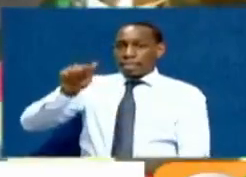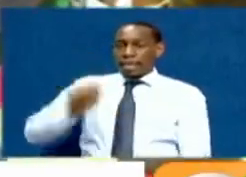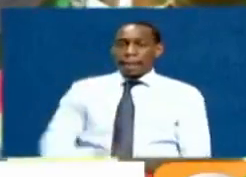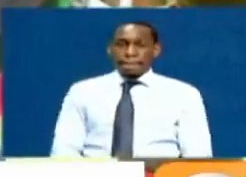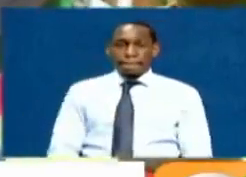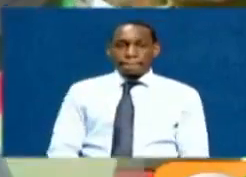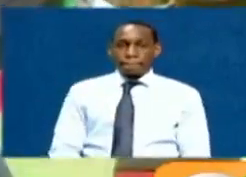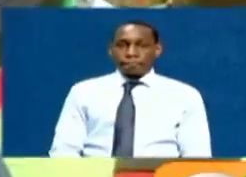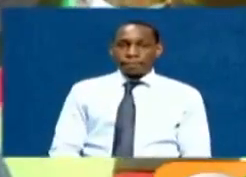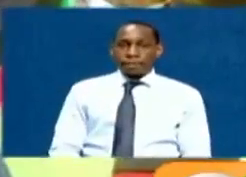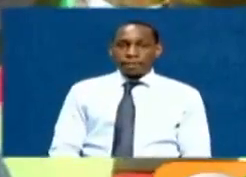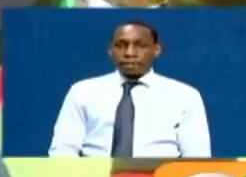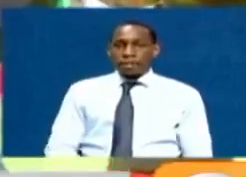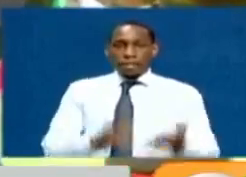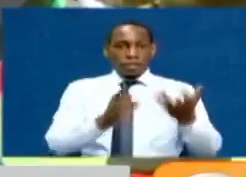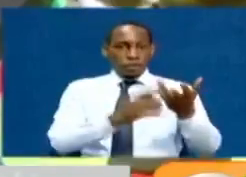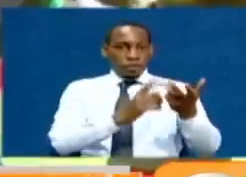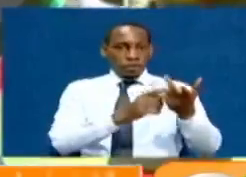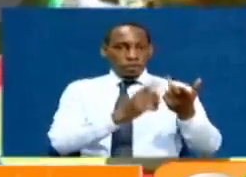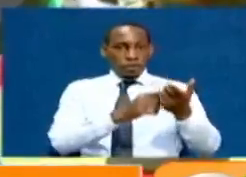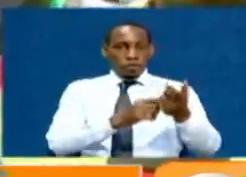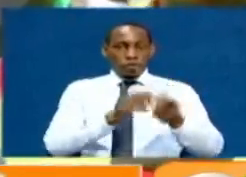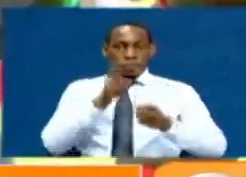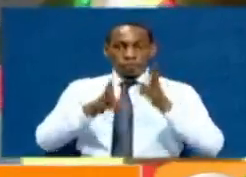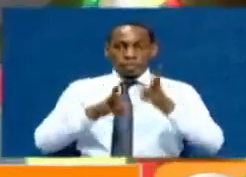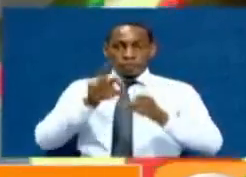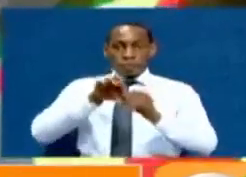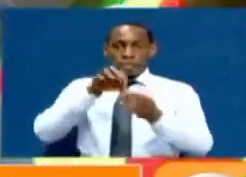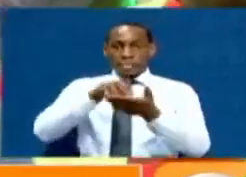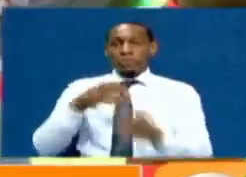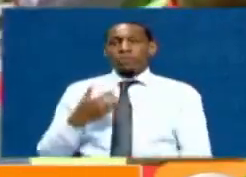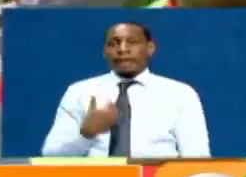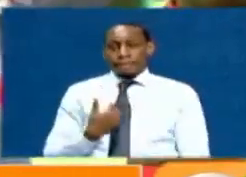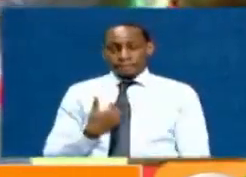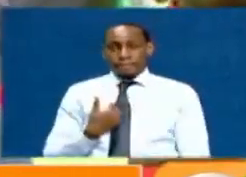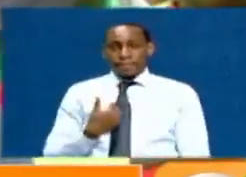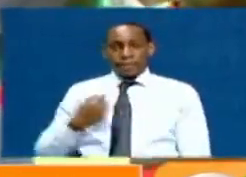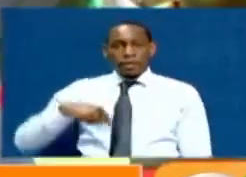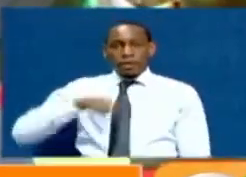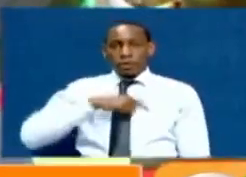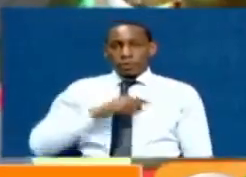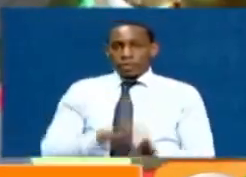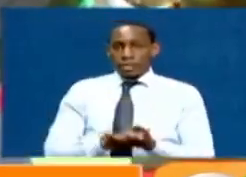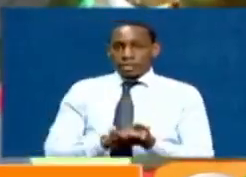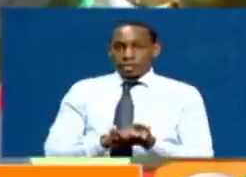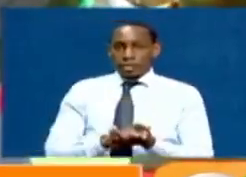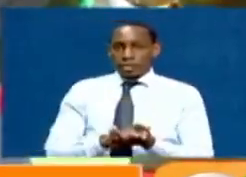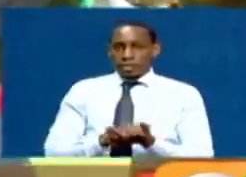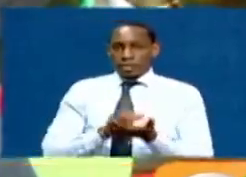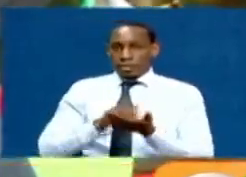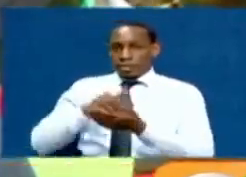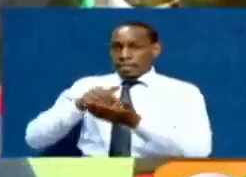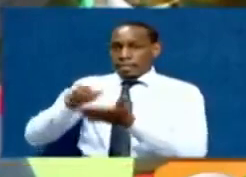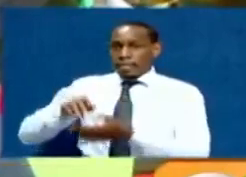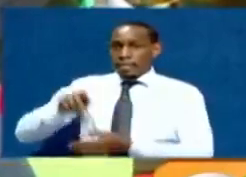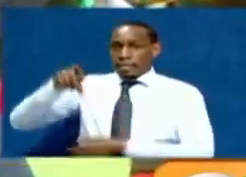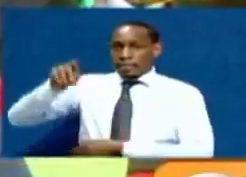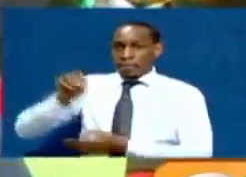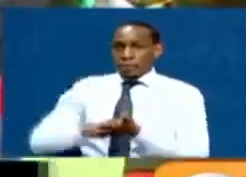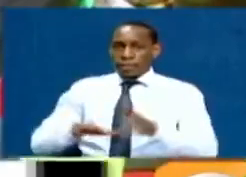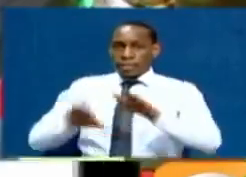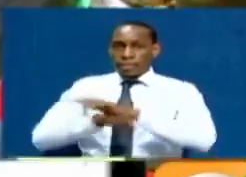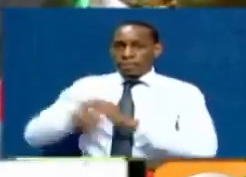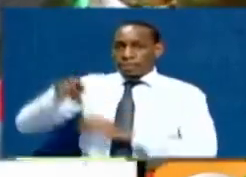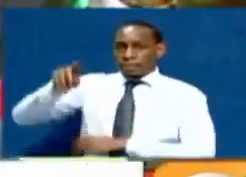We have a total of 22 polling stations. So we'll be deploying a presiding officer there and a deputy